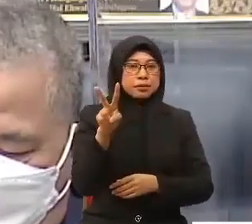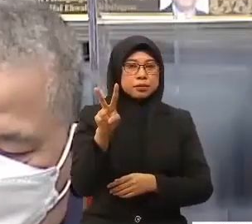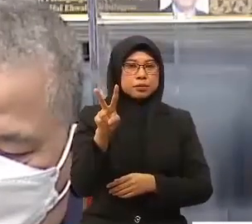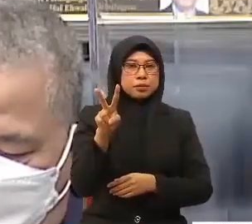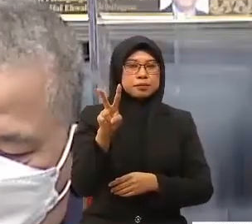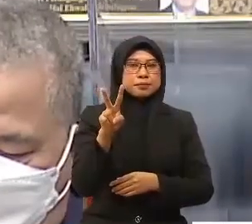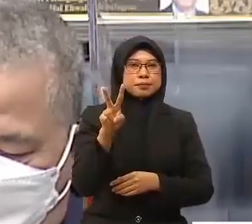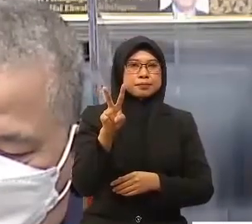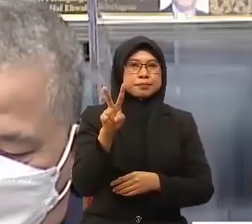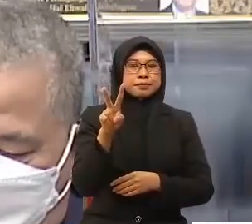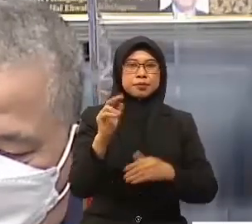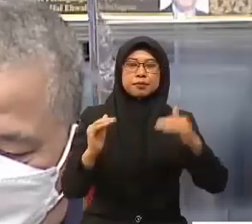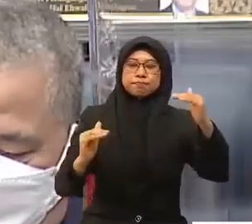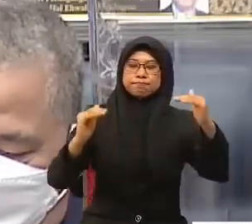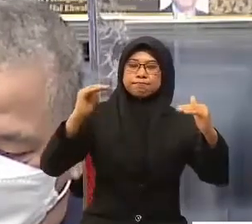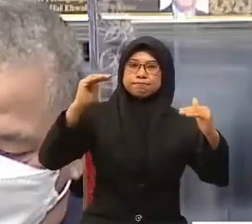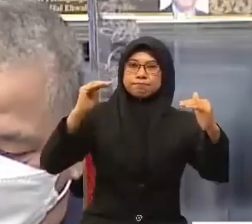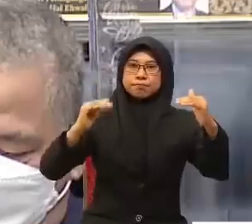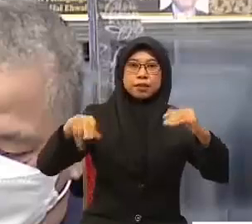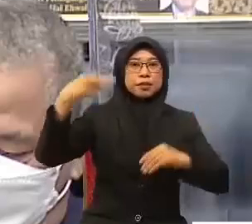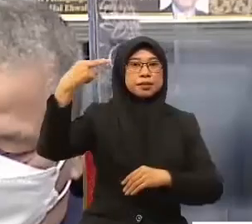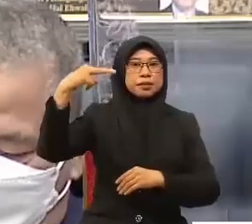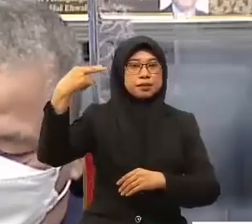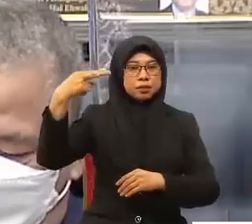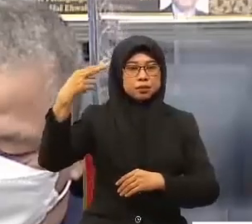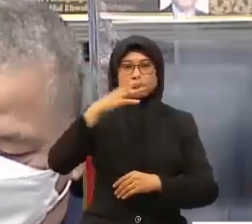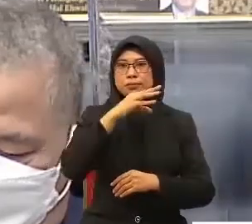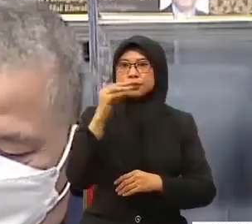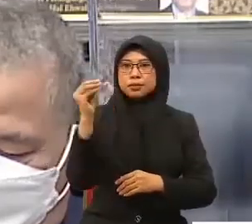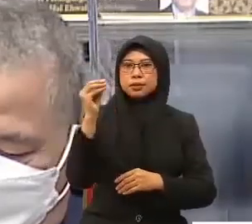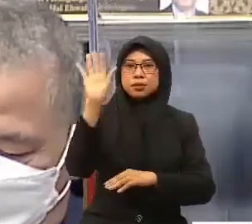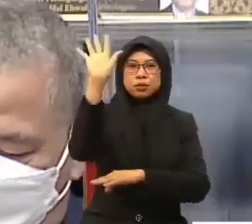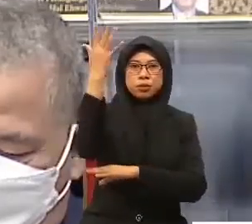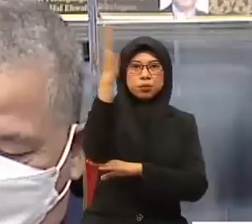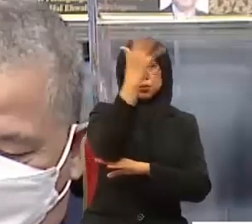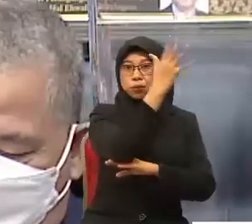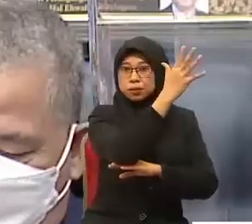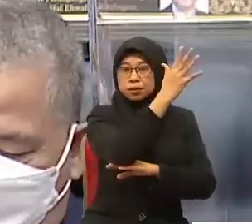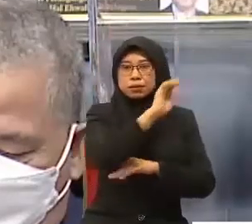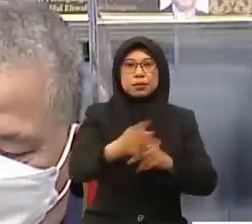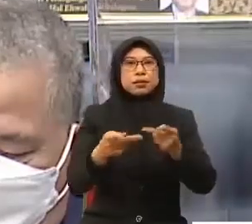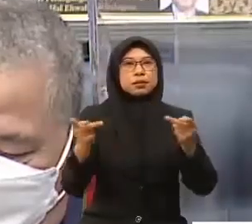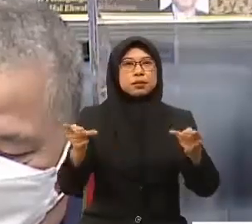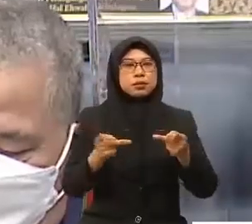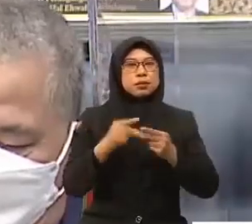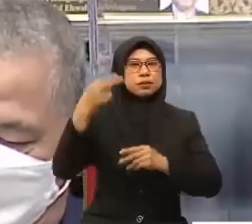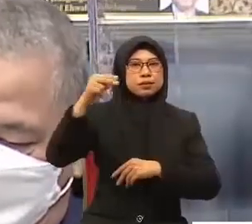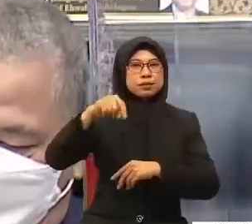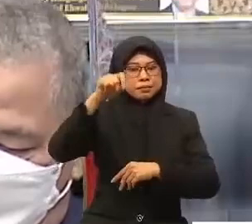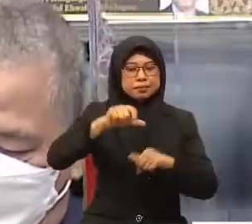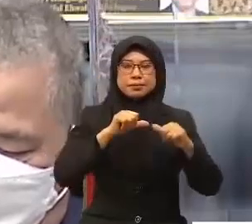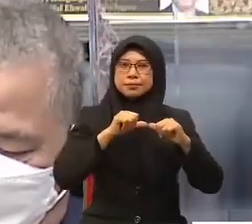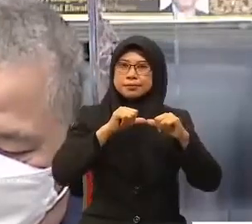kepada pemberian bantuan tunai uang esain atau bidang yay disamping kerja-kerja pembersihan dan perbaikan rumah serta infrastruktur